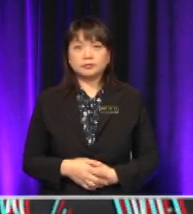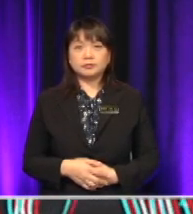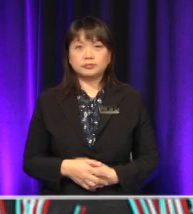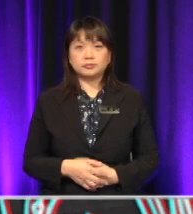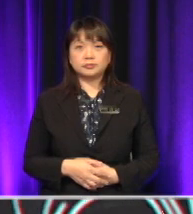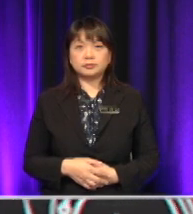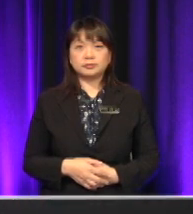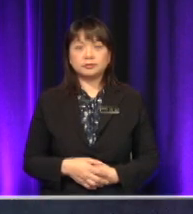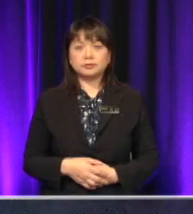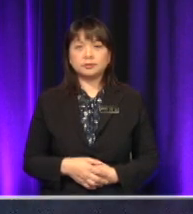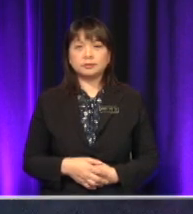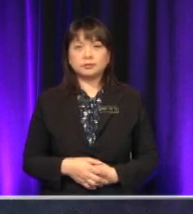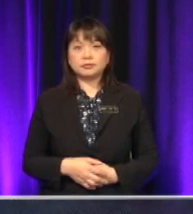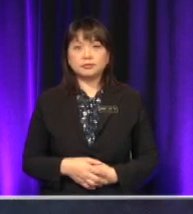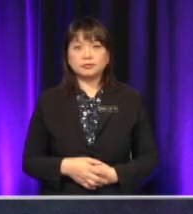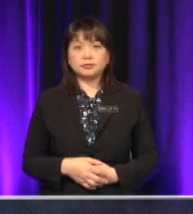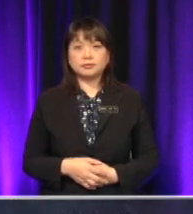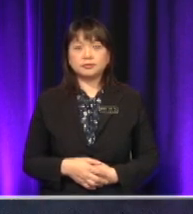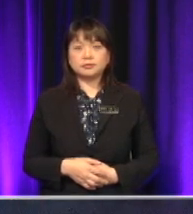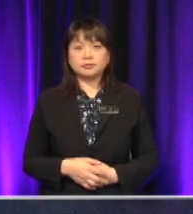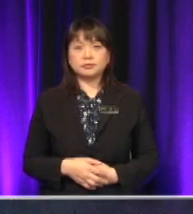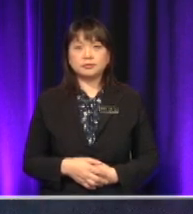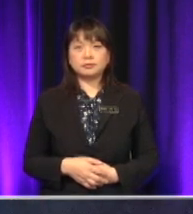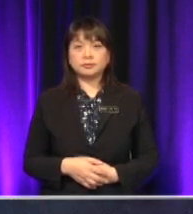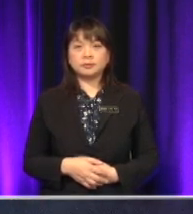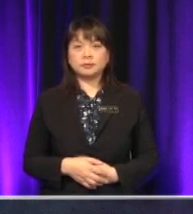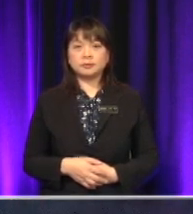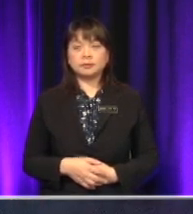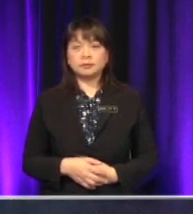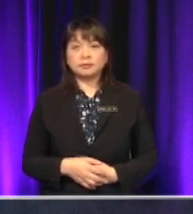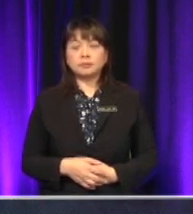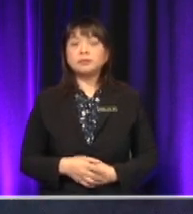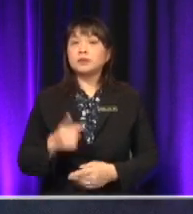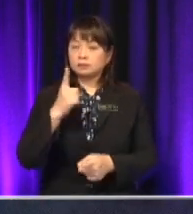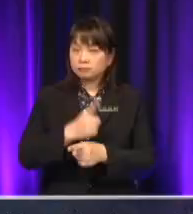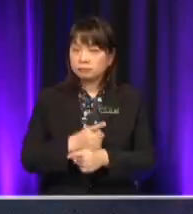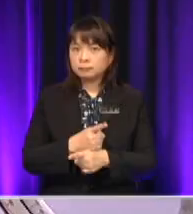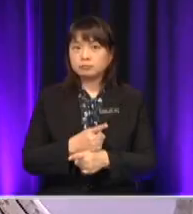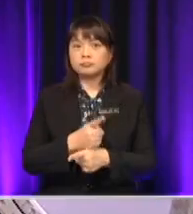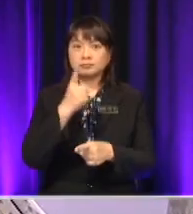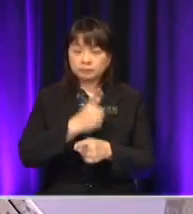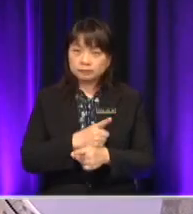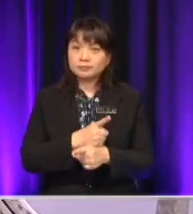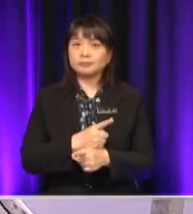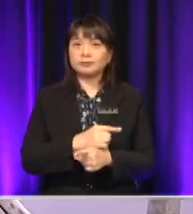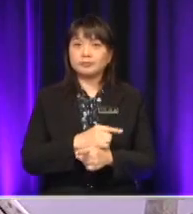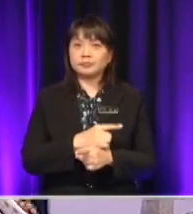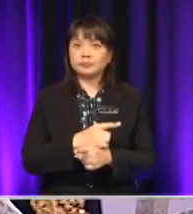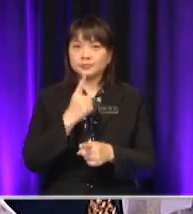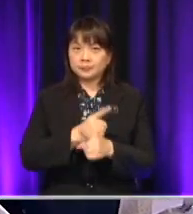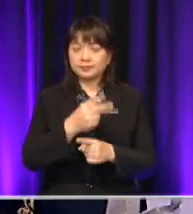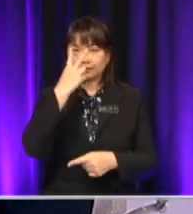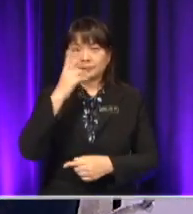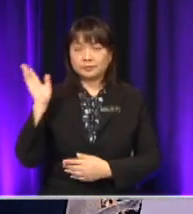Okey, baik. Cikgu semaklah, cikgu semak. Silakan, cikgu. Okey, baik. Cikgu semak. Yang ini betul. Ini pun betul. Ini betul. Ini betul. Ini